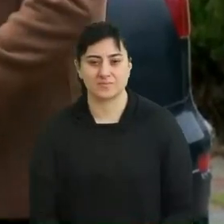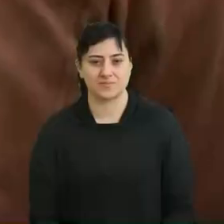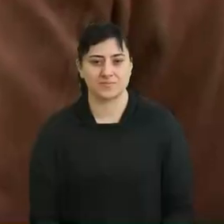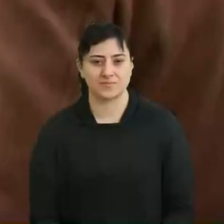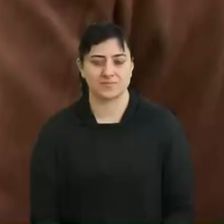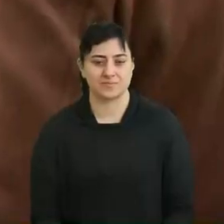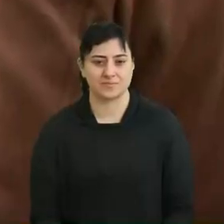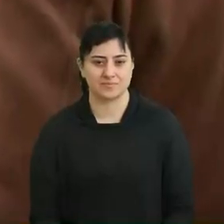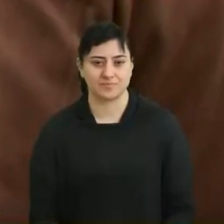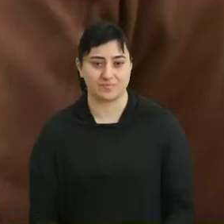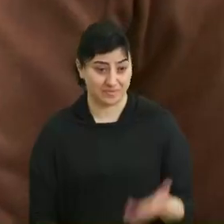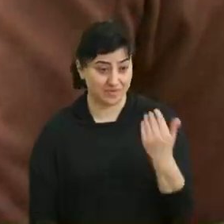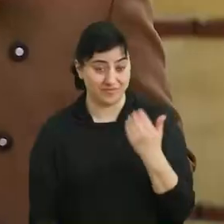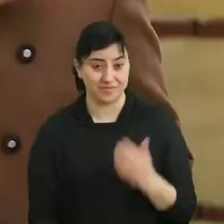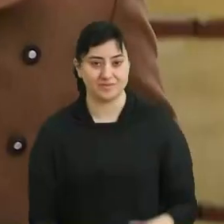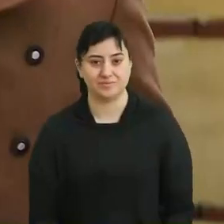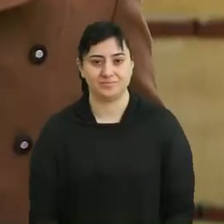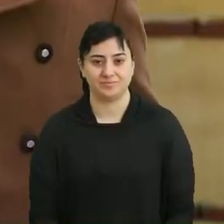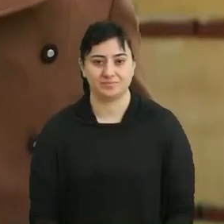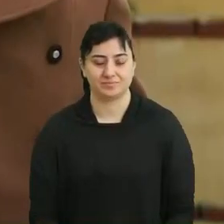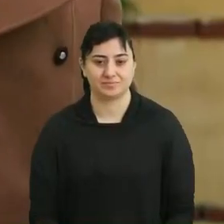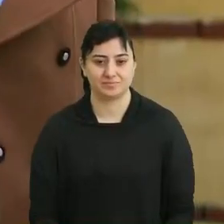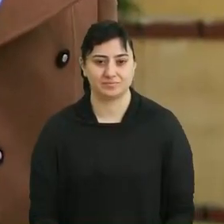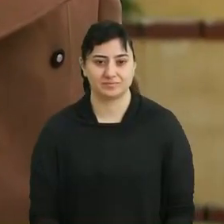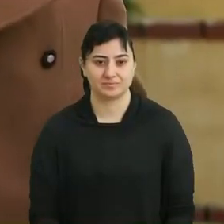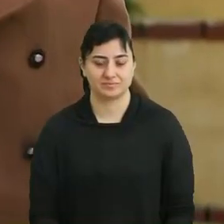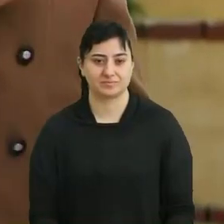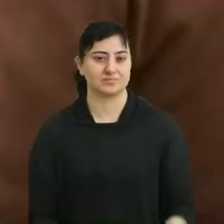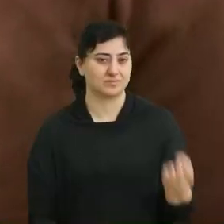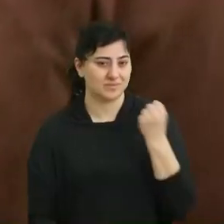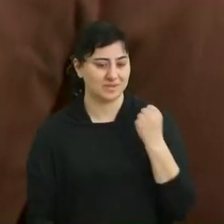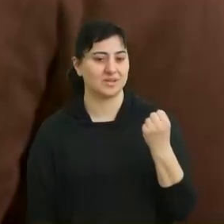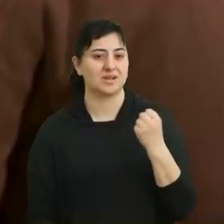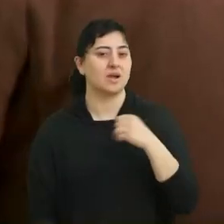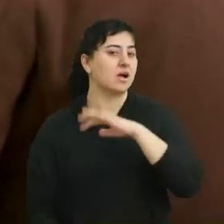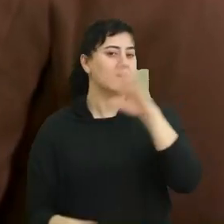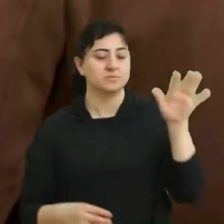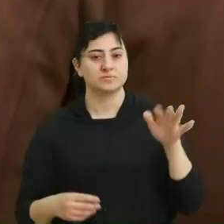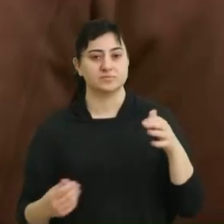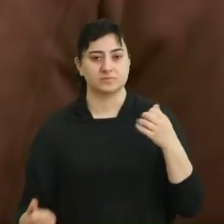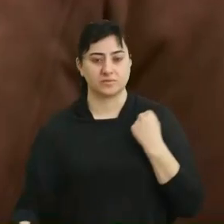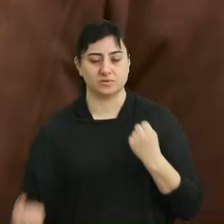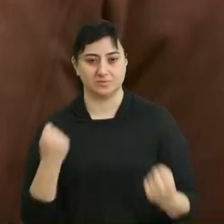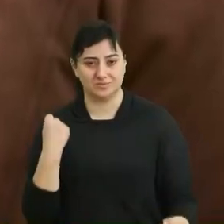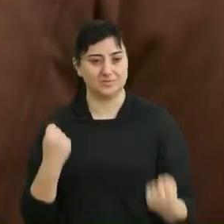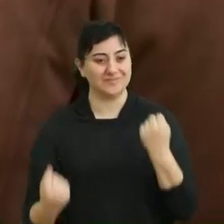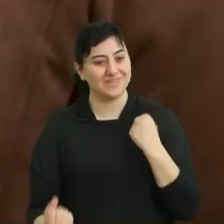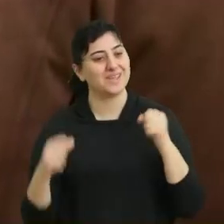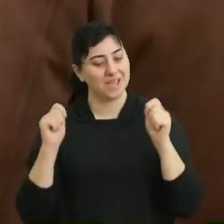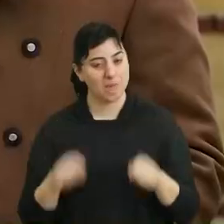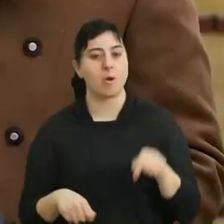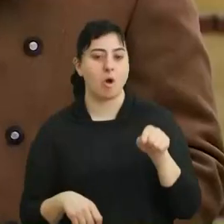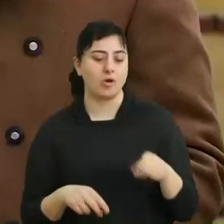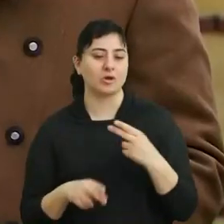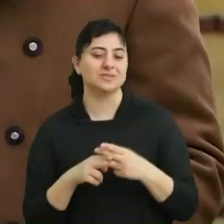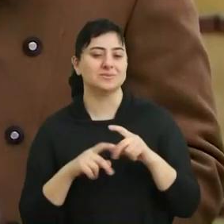Dımbıl? Benim abi. Göstereyim. Efendim hani böyle şeyler, hani ağırlık çalışmak için hareketler yapıyorsunuz